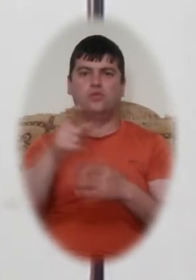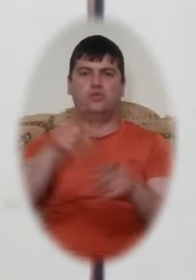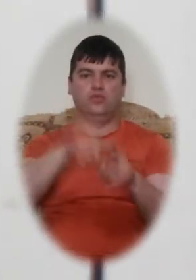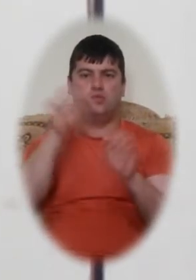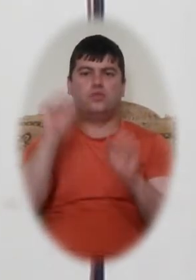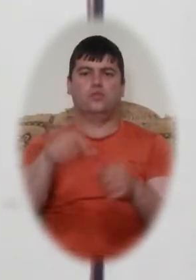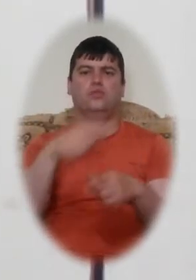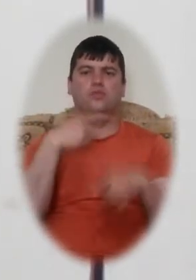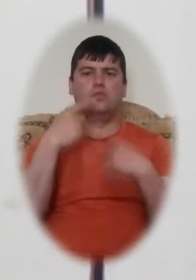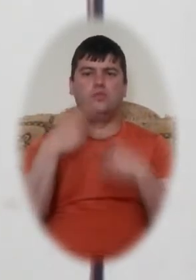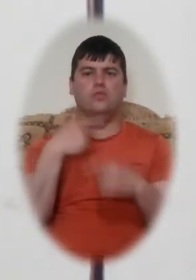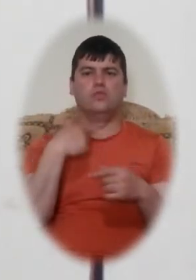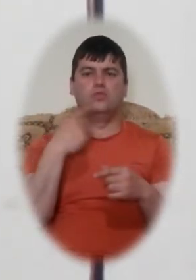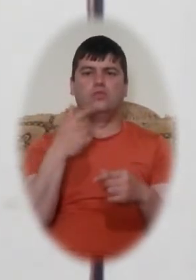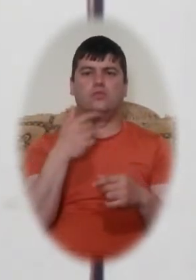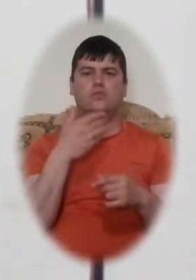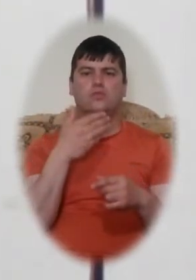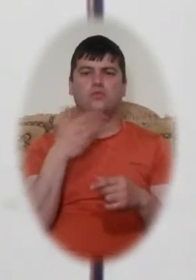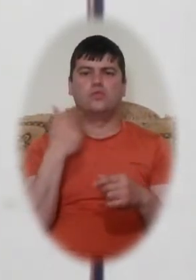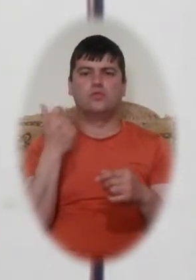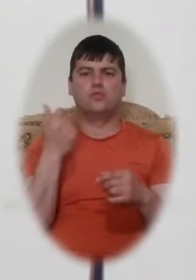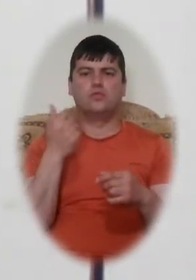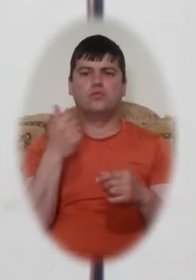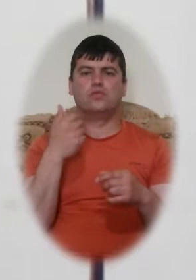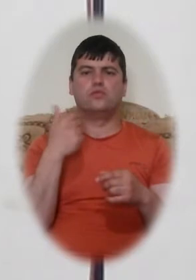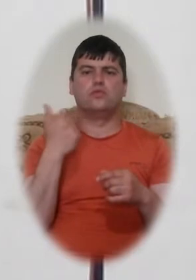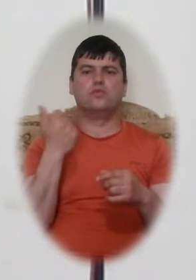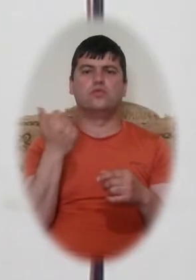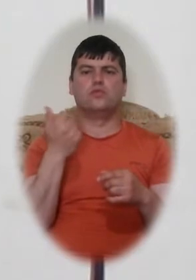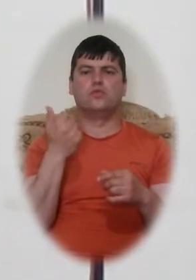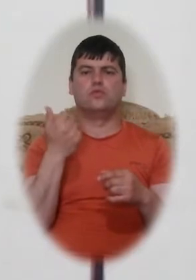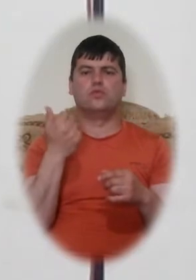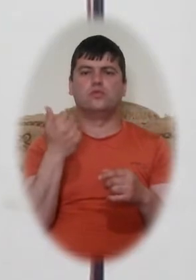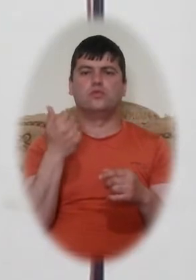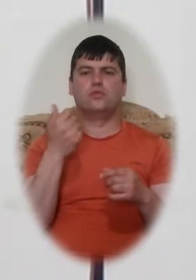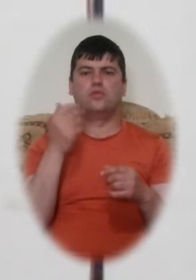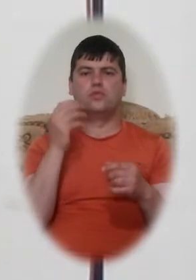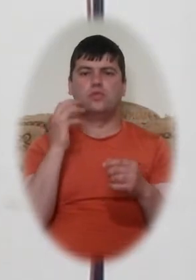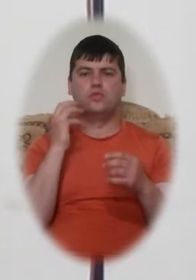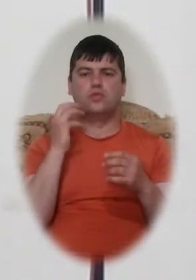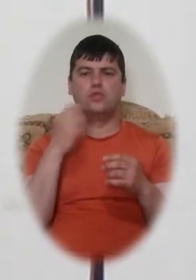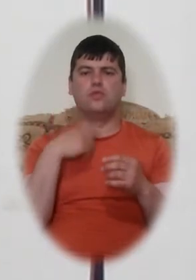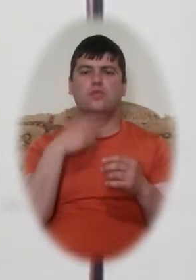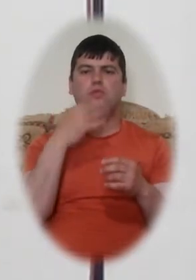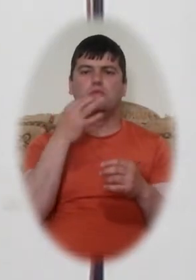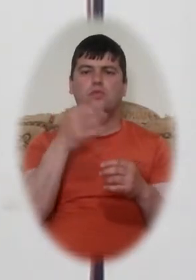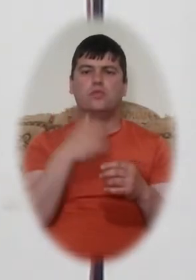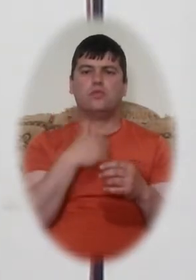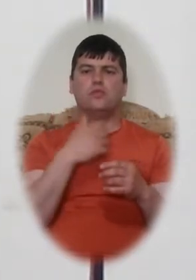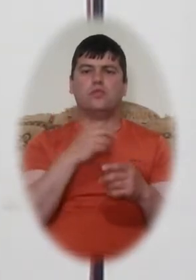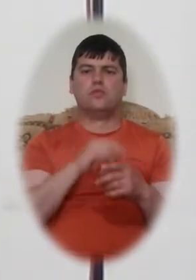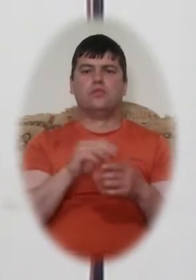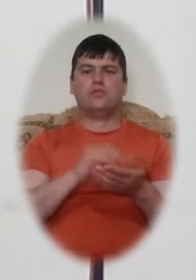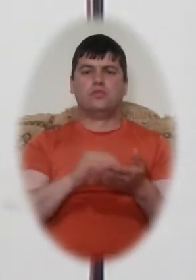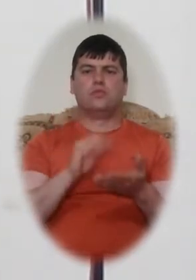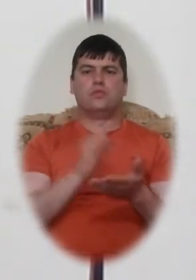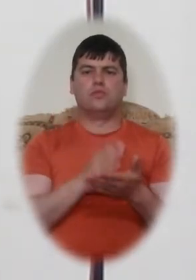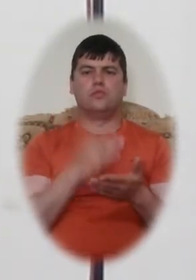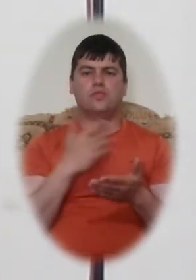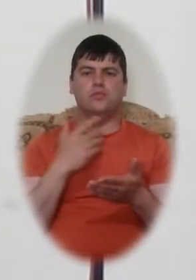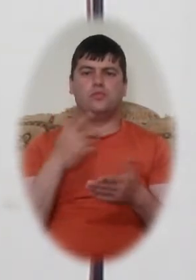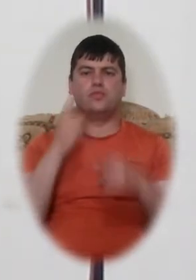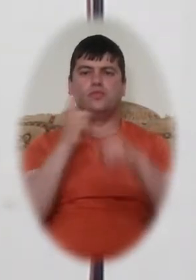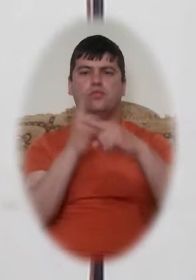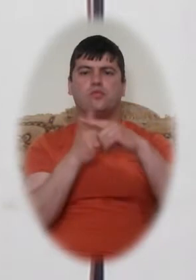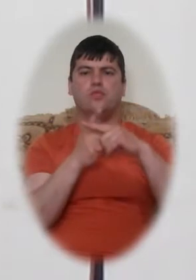ե բարեկաններ, չկա գայթակվությու ճշմատությունը ասելուց, երբվ ասմիբան եմ ոզմ ասել, որ գրվաց է կխտերի մեջ, որ